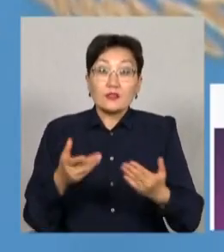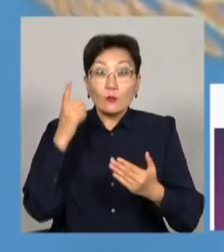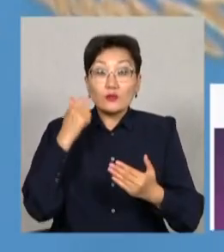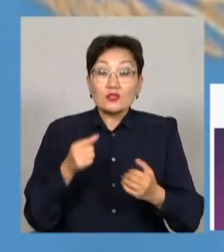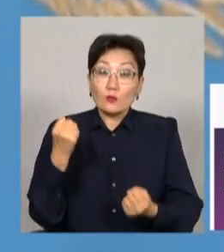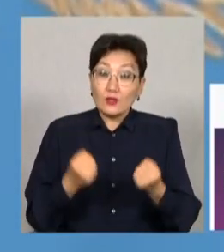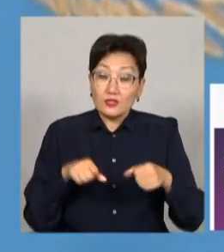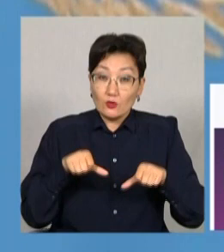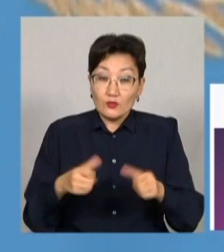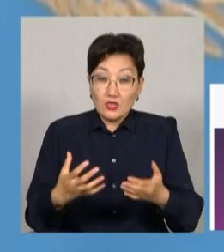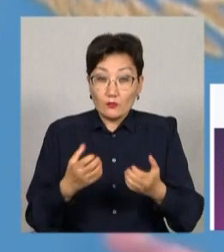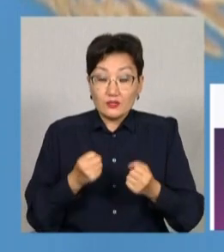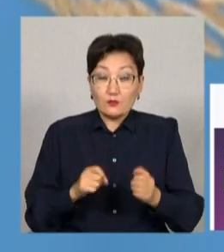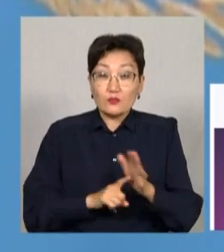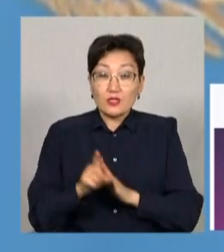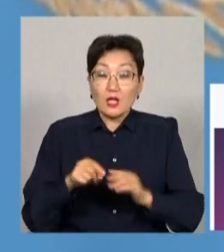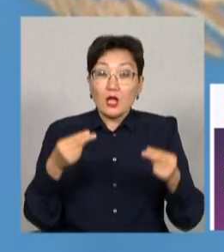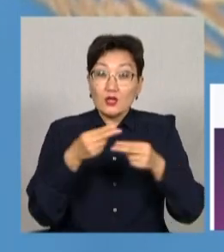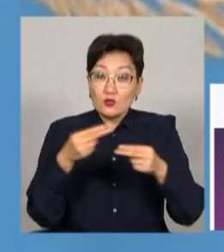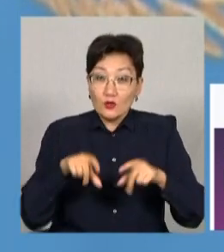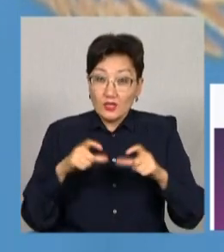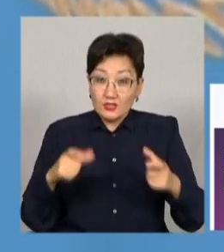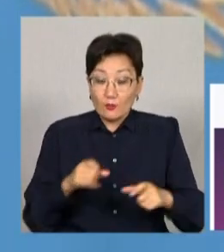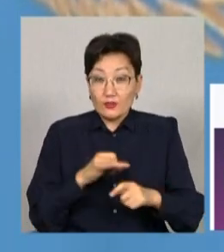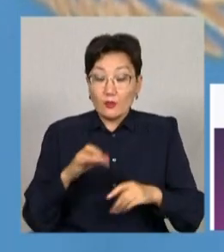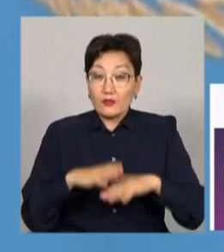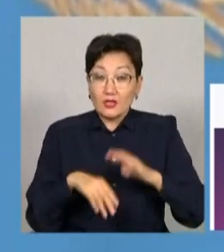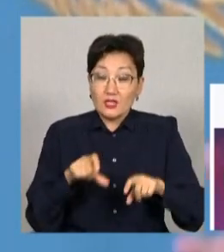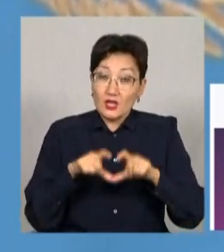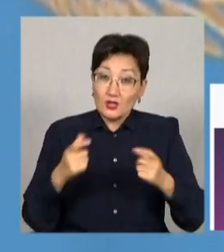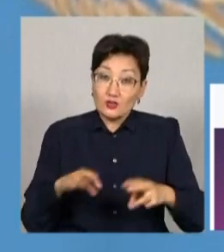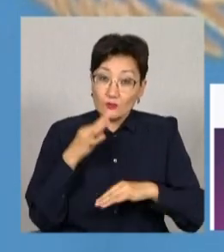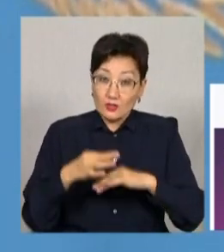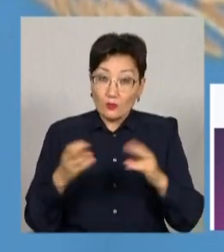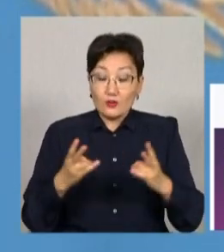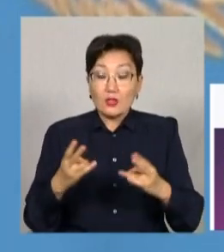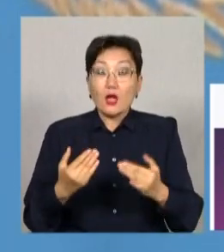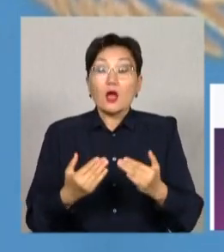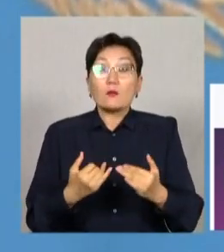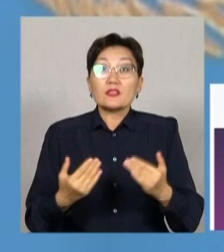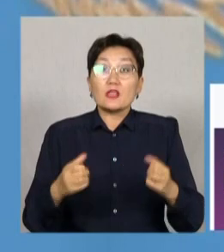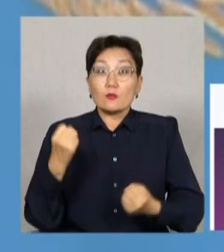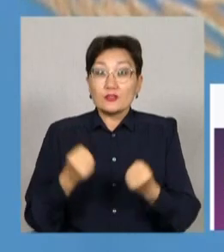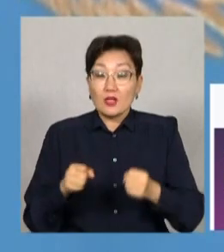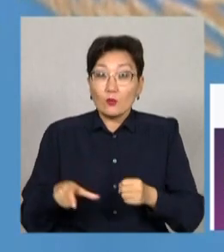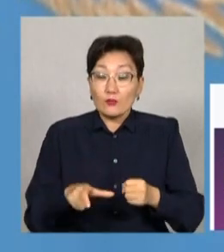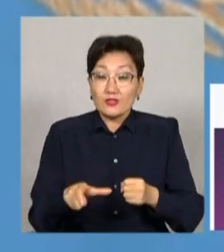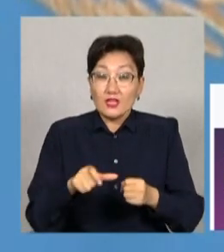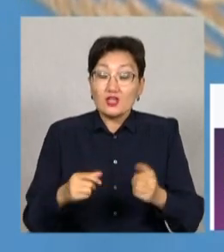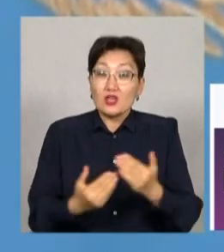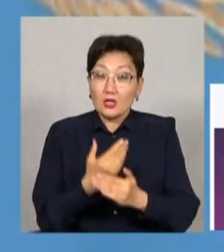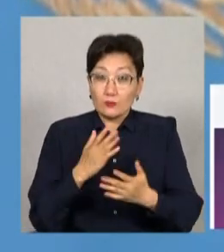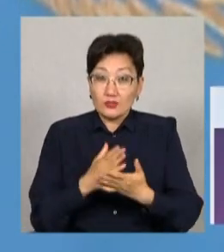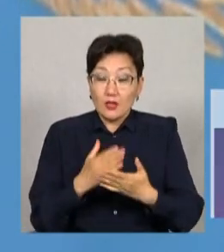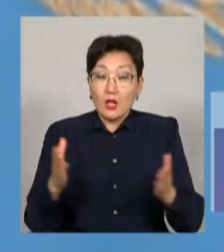білесіздер, жүргізуші куәлігін алу үшін алдымен теориялық емтихан, содан кейін практикалық емтихан тапсыру қажет. Біз қазір автодром паркін жаңартып жатырмыз.